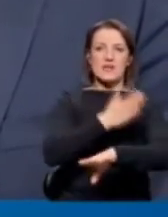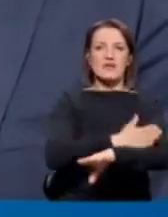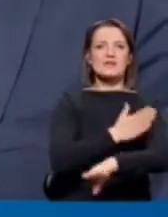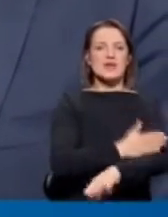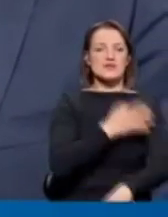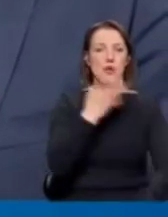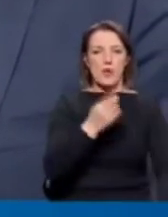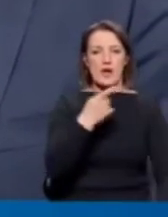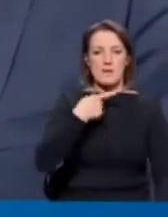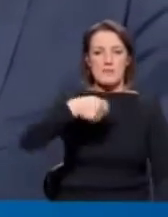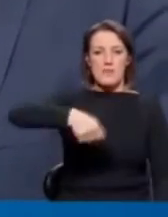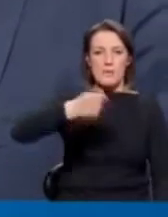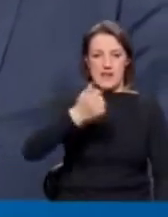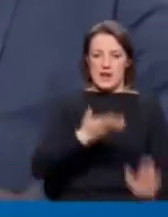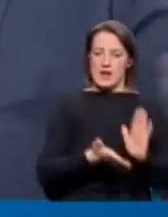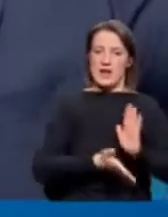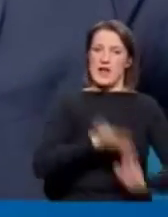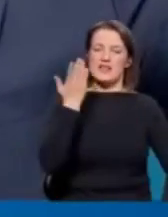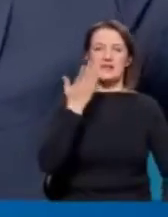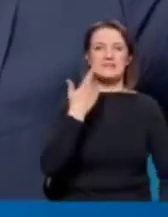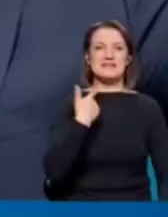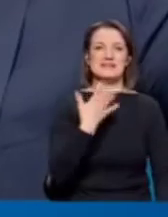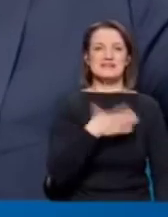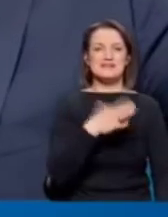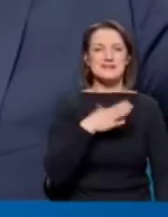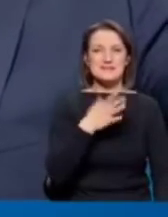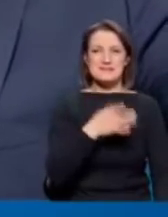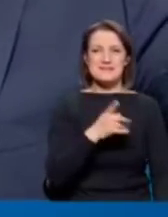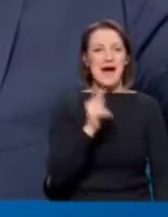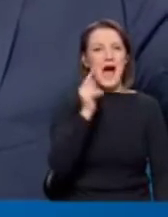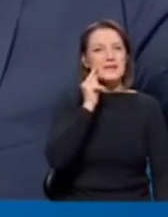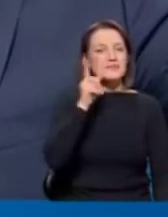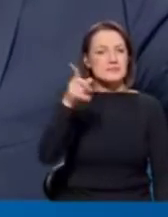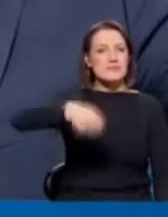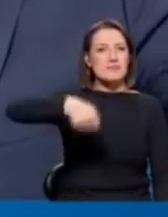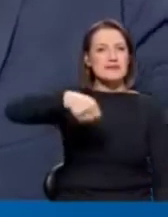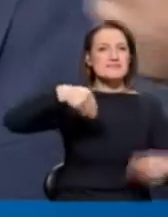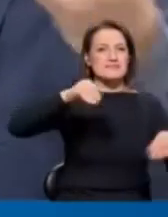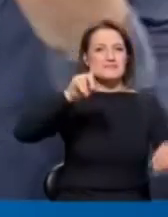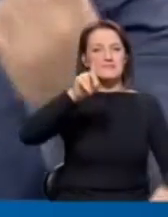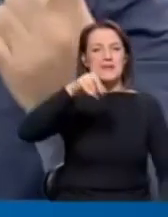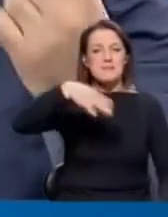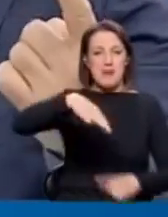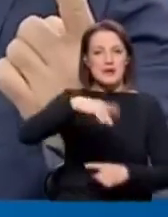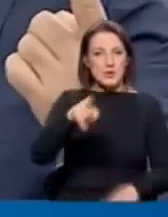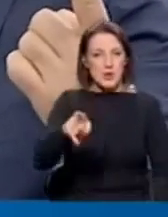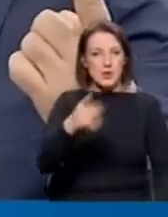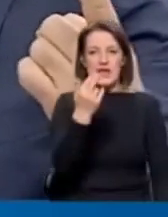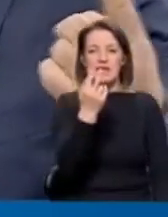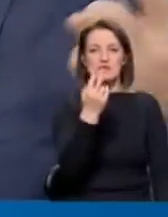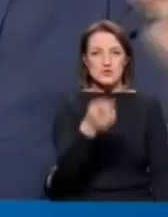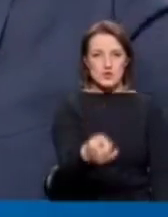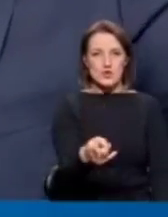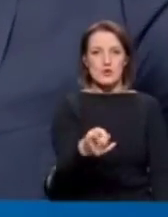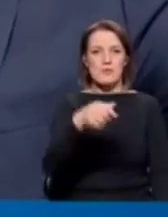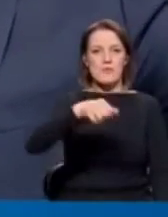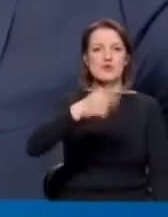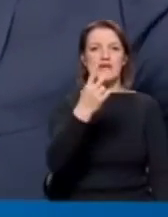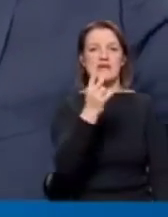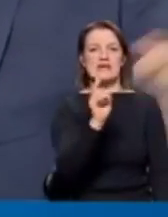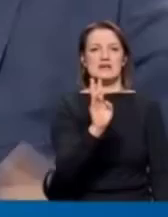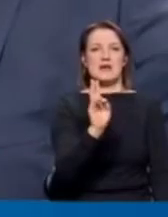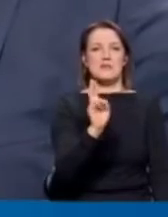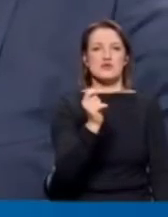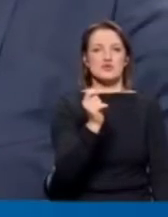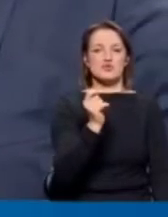derhal kaldırmanızı Tamamdır Şimdi Duydun değil mi adama pazarcıyı bir tane maydanoz 2 buçuk lira ama